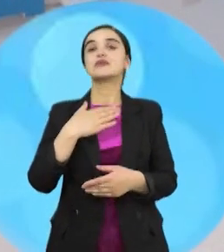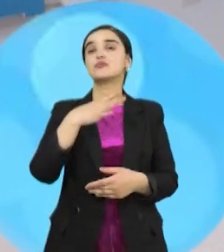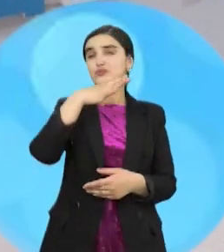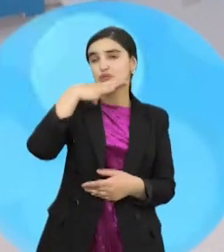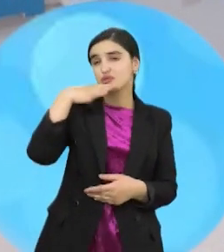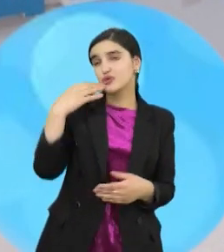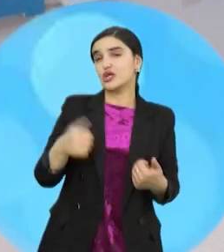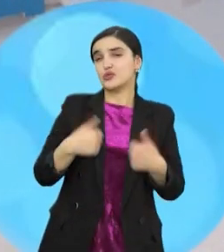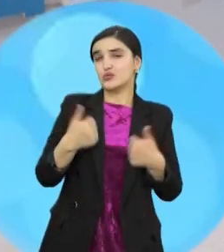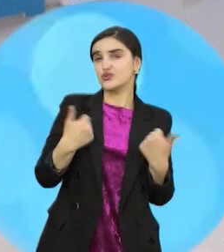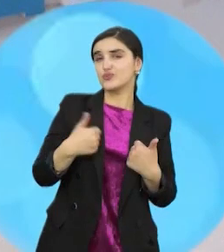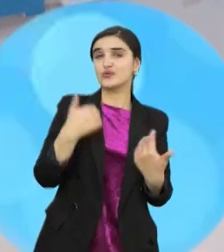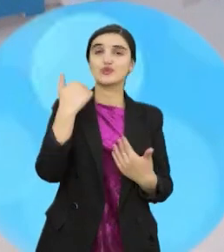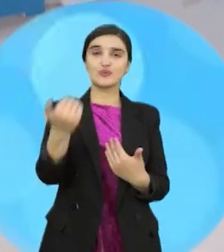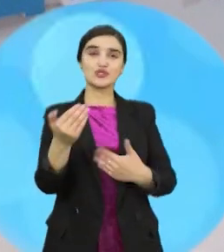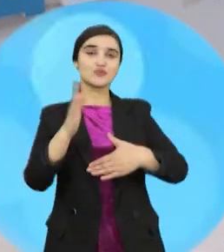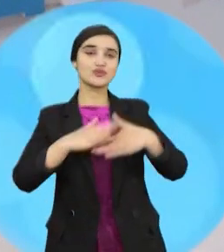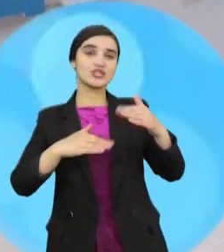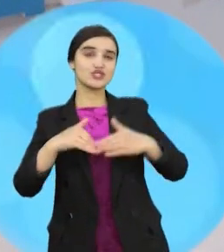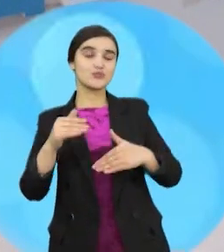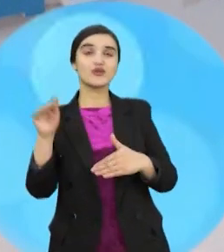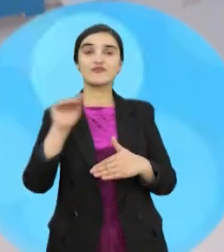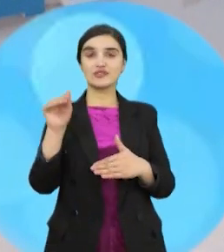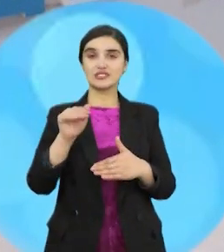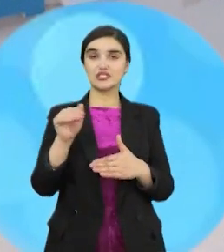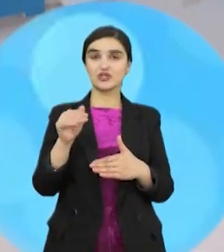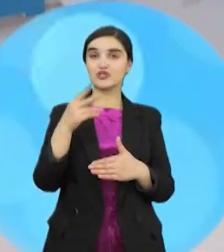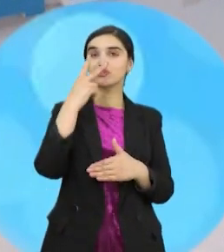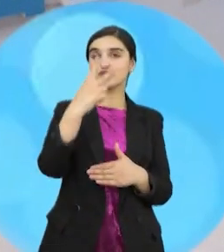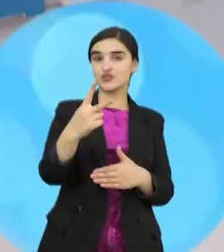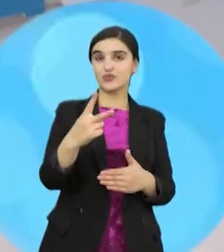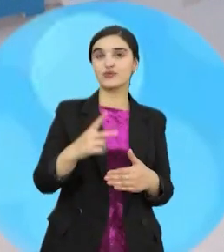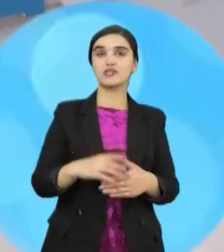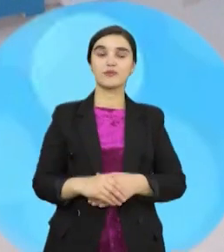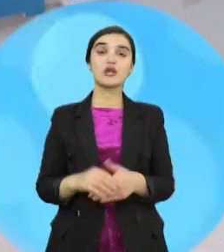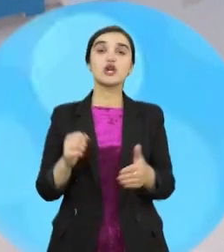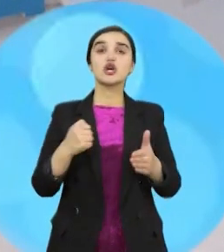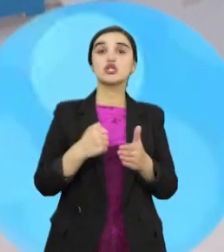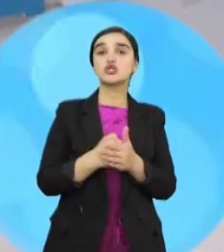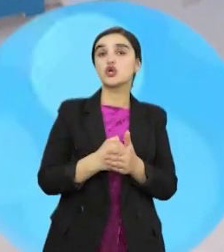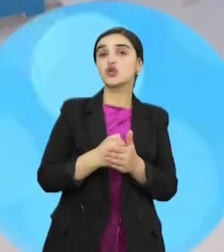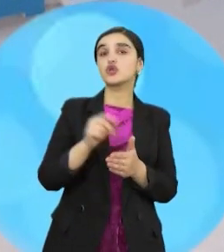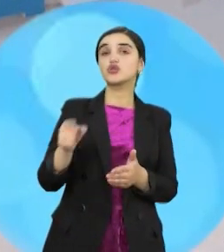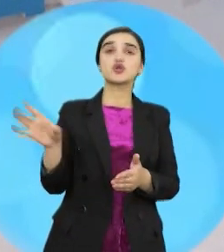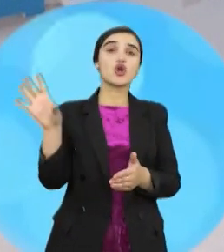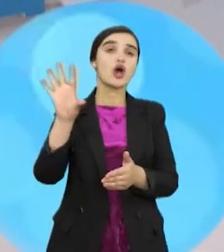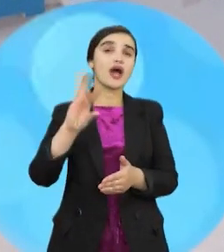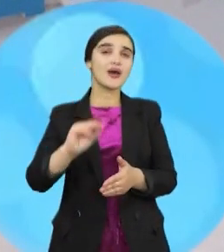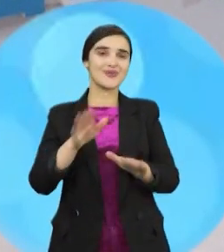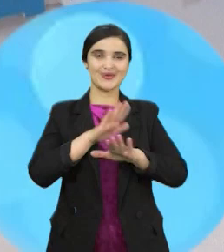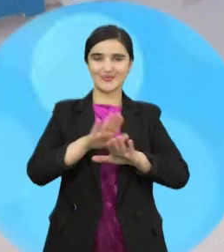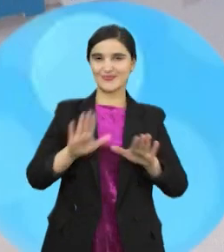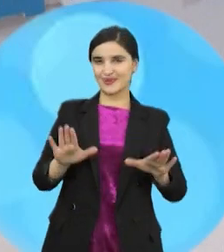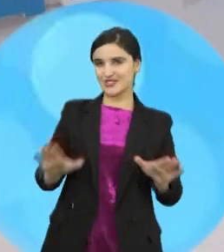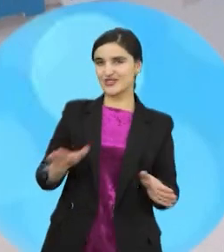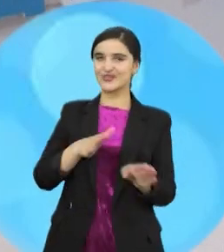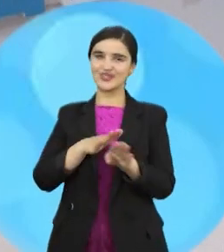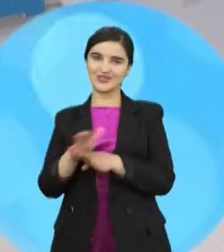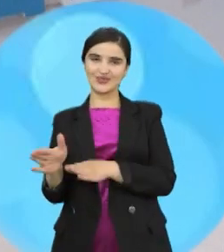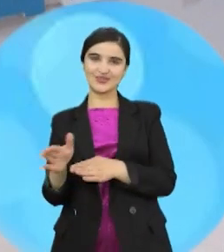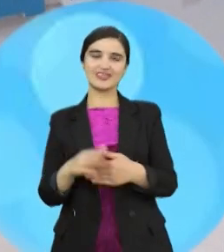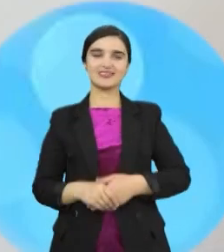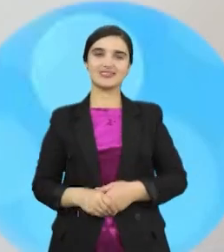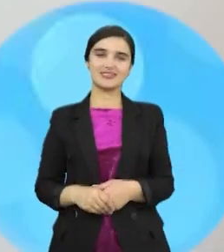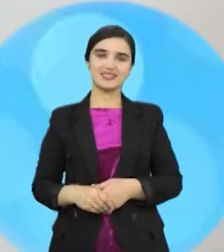بیشتر کوشش می کنم که به شما تجربه های فیزیکی را نشان بدهم تا که آنها را همه خردسالان